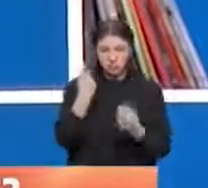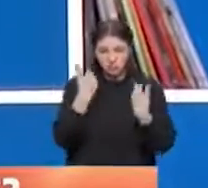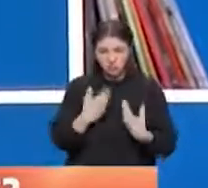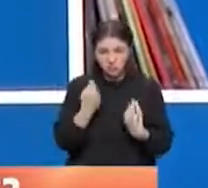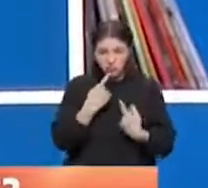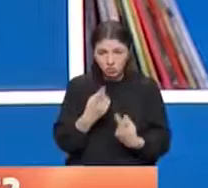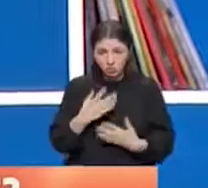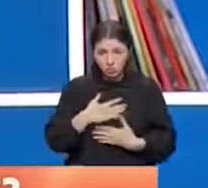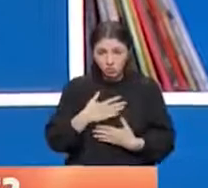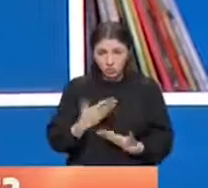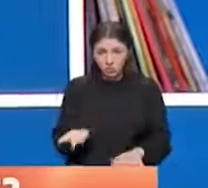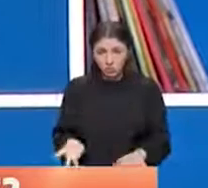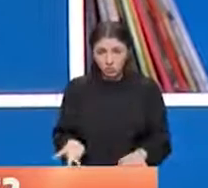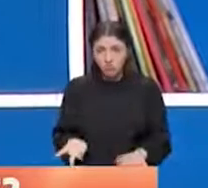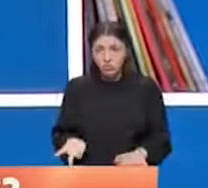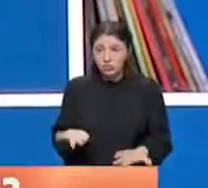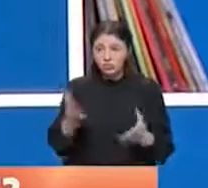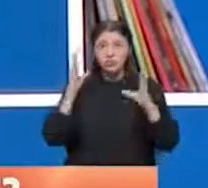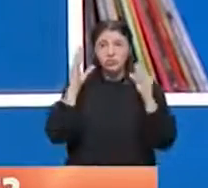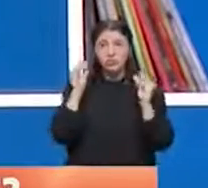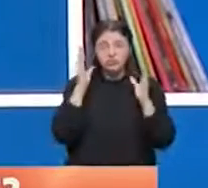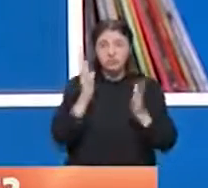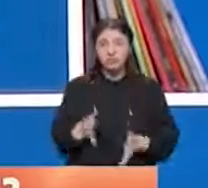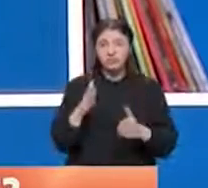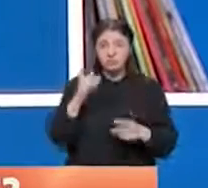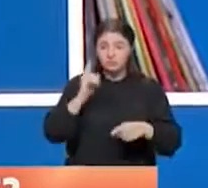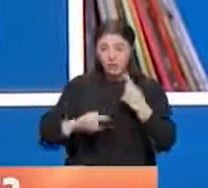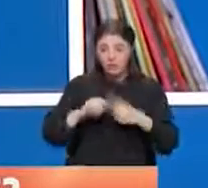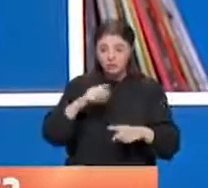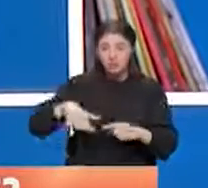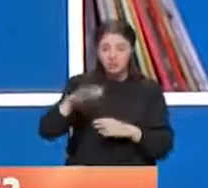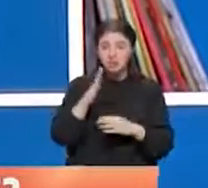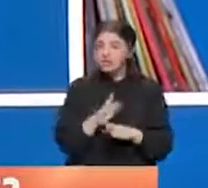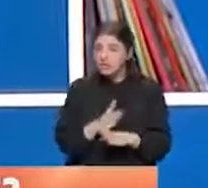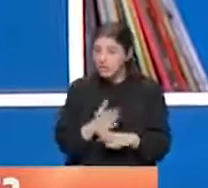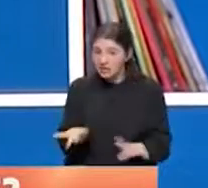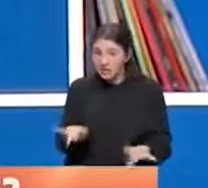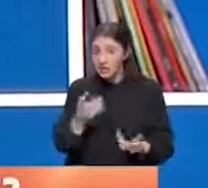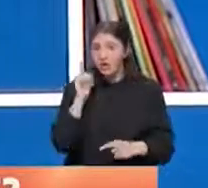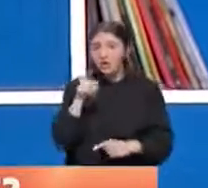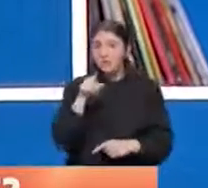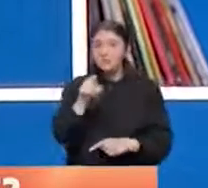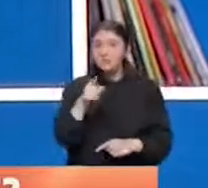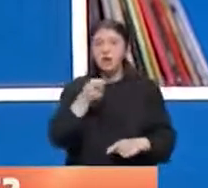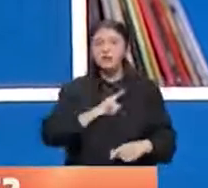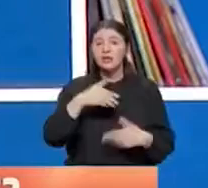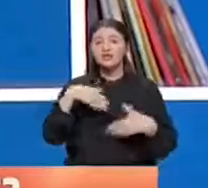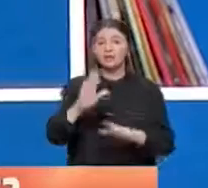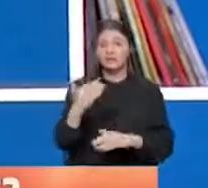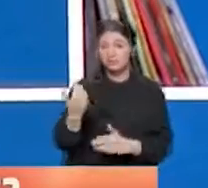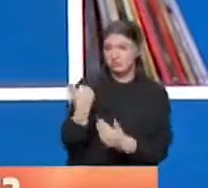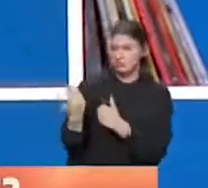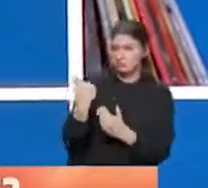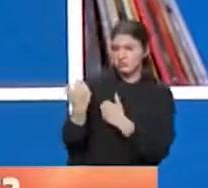olarak söylüyorum. Birçok partilimiz neden hocam siz aday